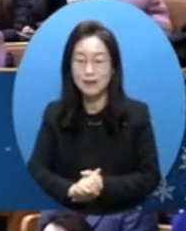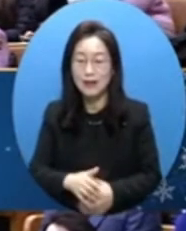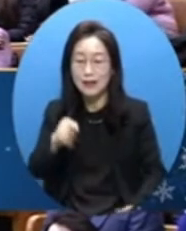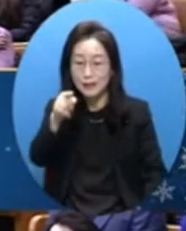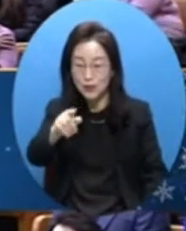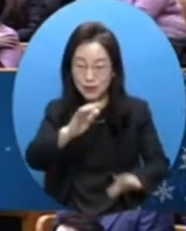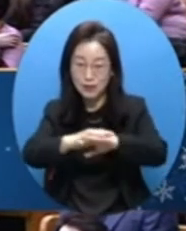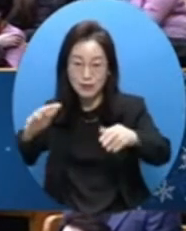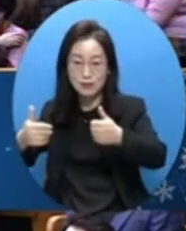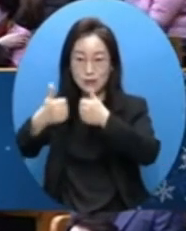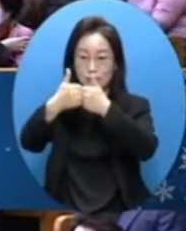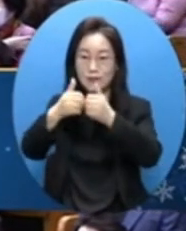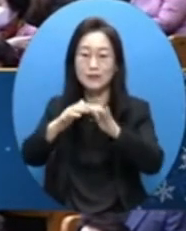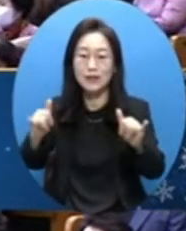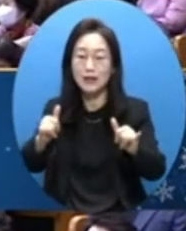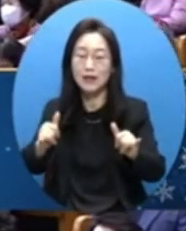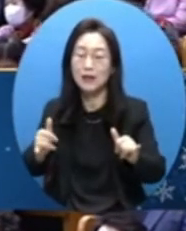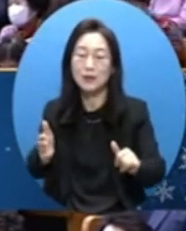너를 대적할 자 없으리라.